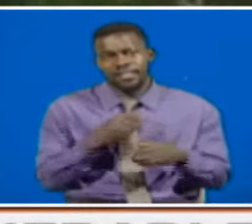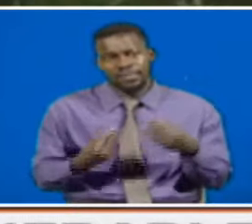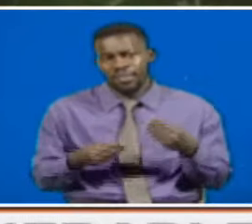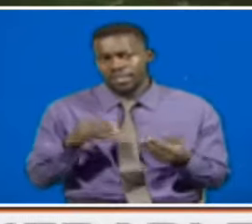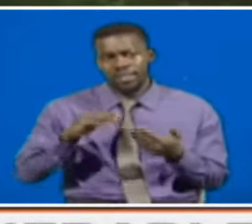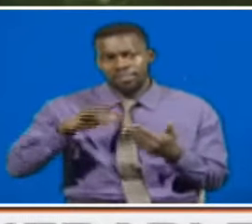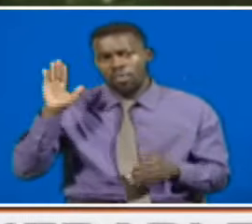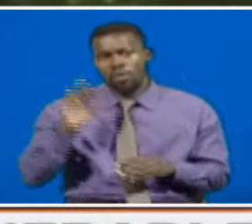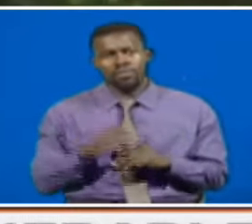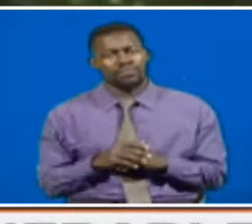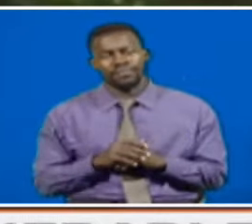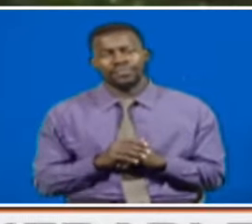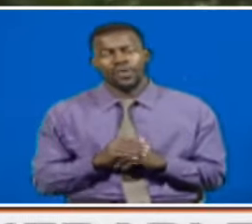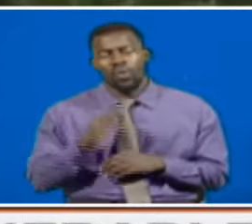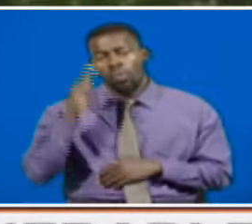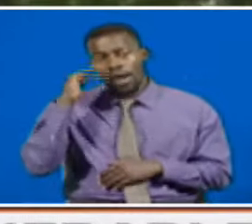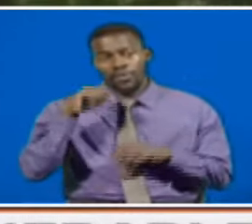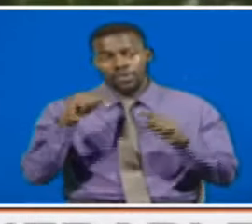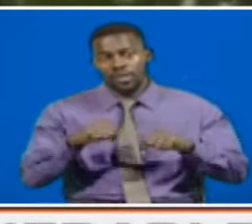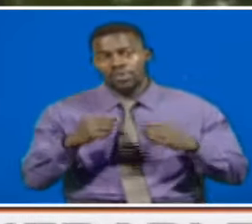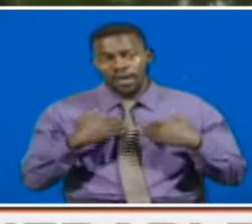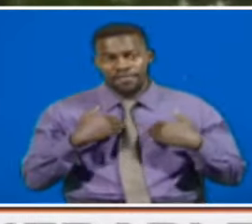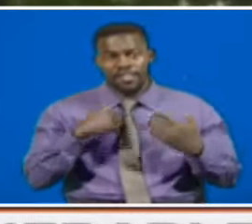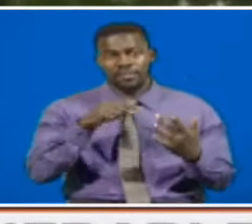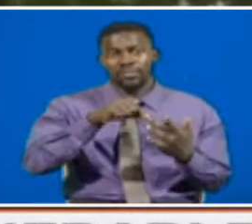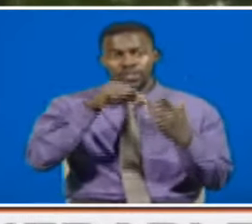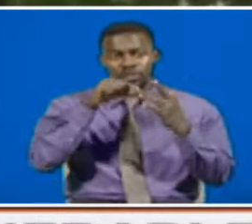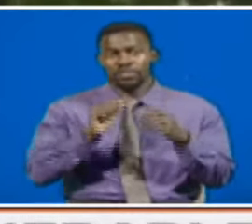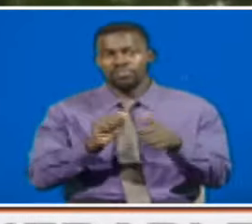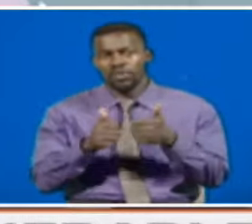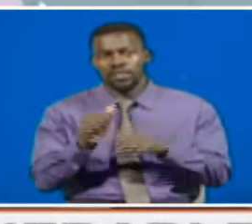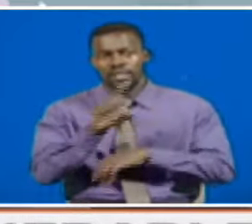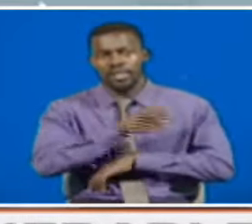wa disability. Ndio maana leo tuko na Special Olympics. Well,